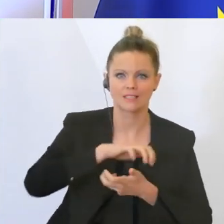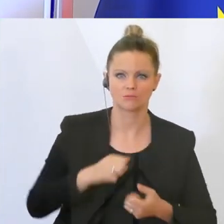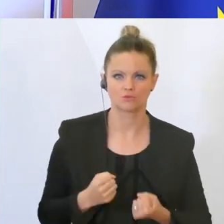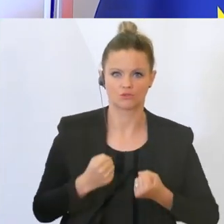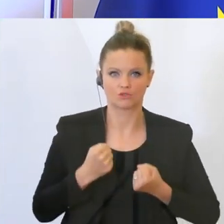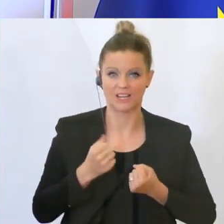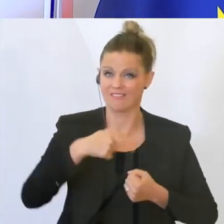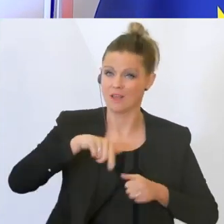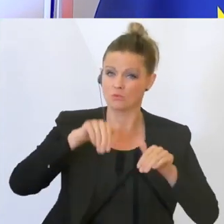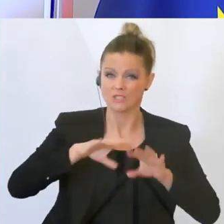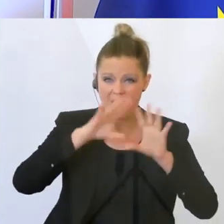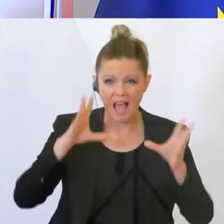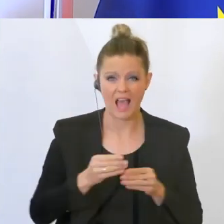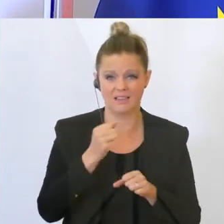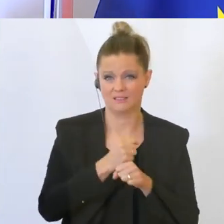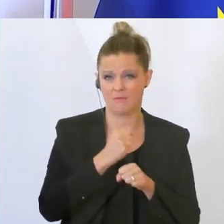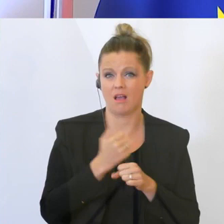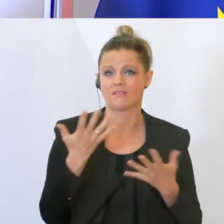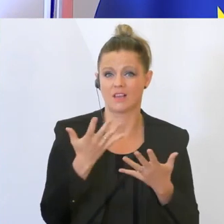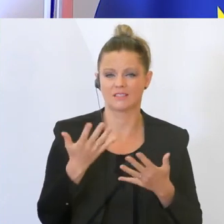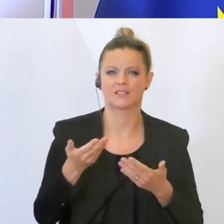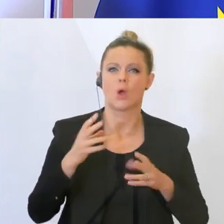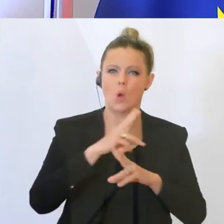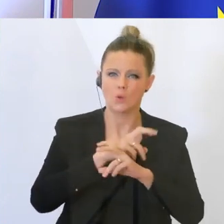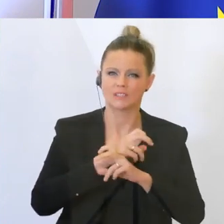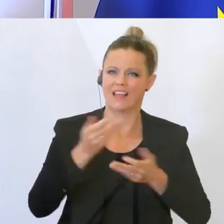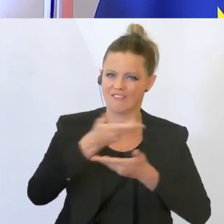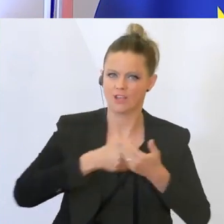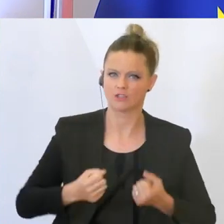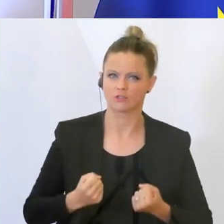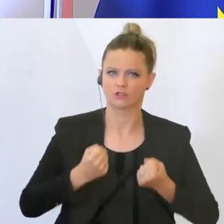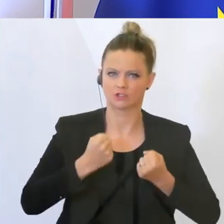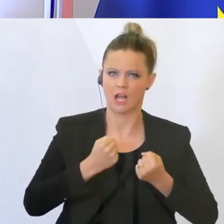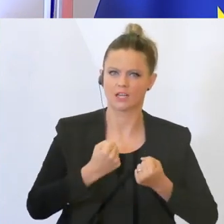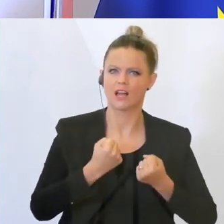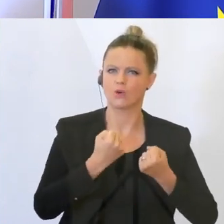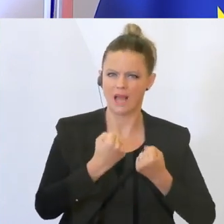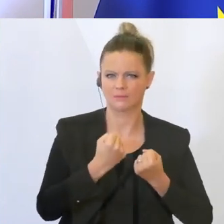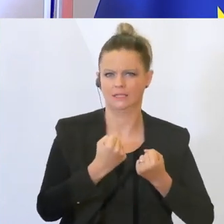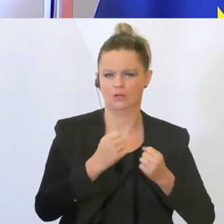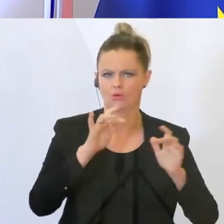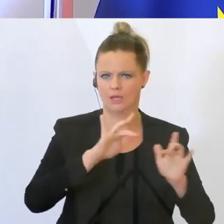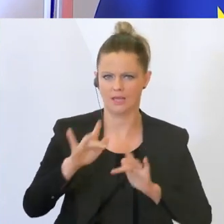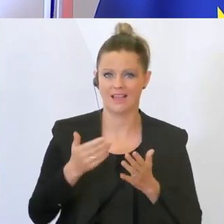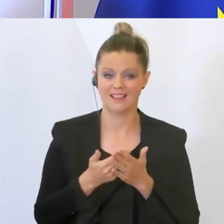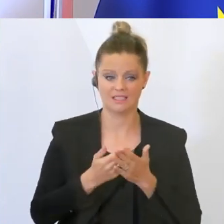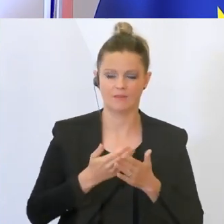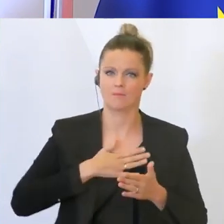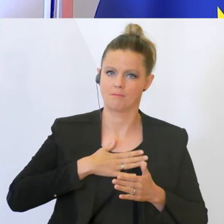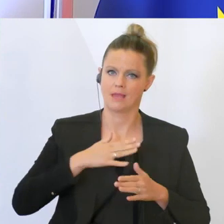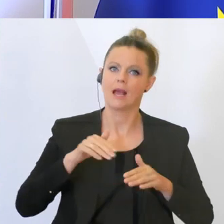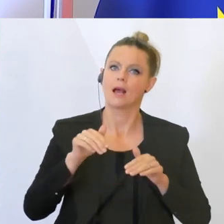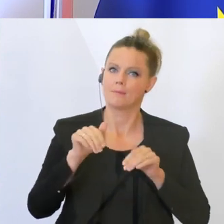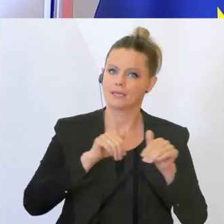müssen wir alles tun, um Österreich wirtschaftlich zu rüsten und entsprechend abzusichern. Und deshalb habe ich bei mir im Ministerium